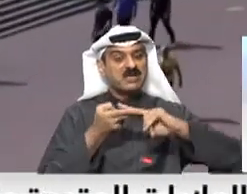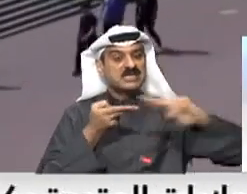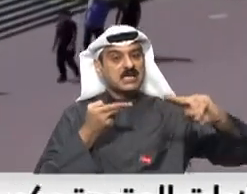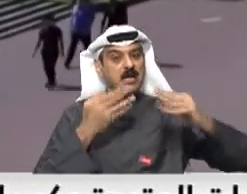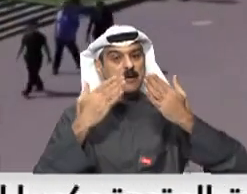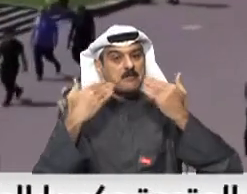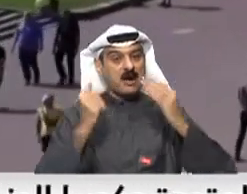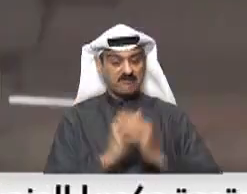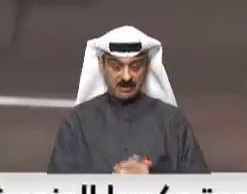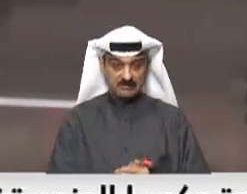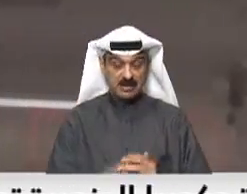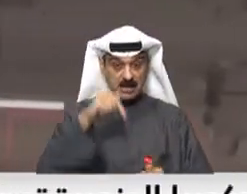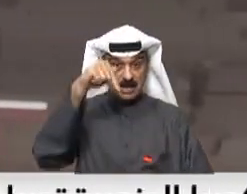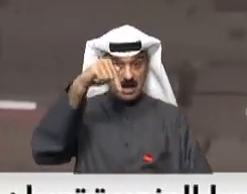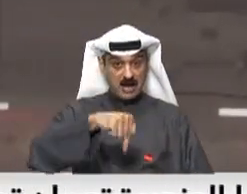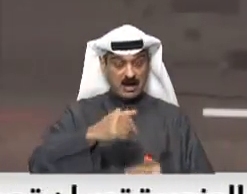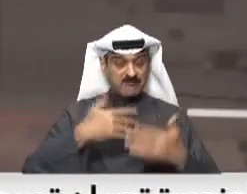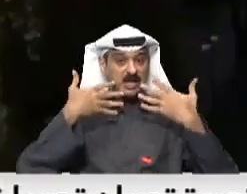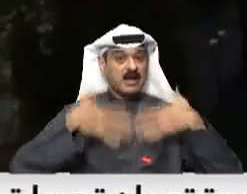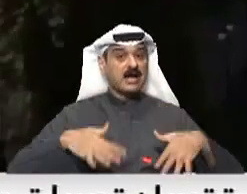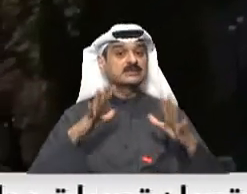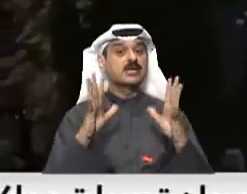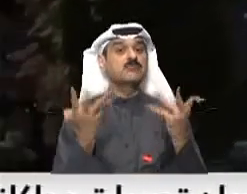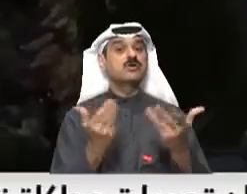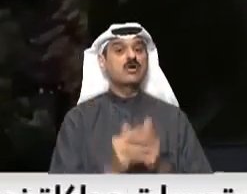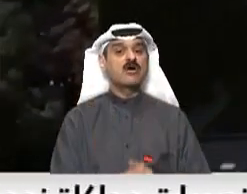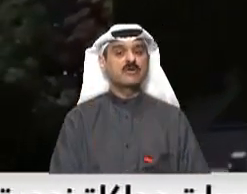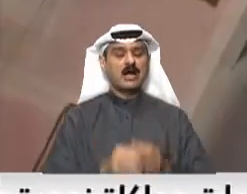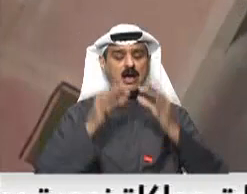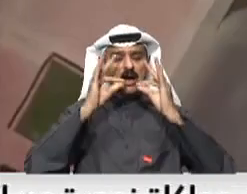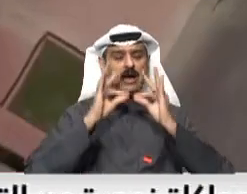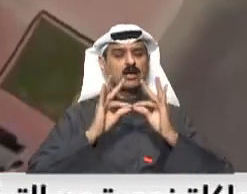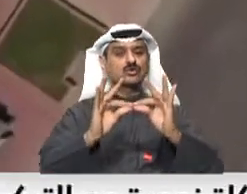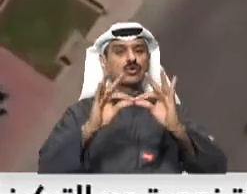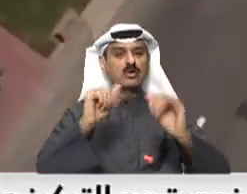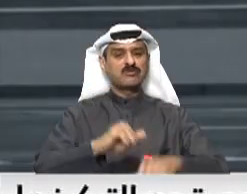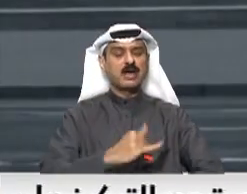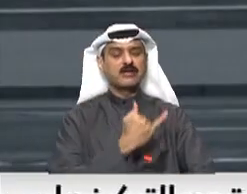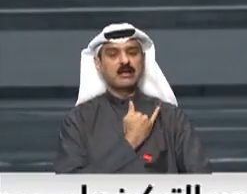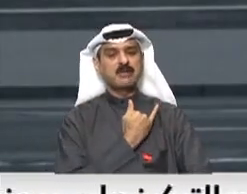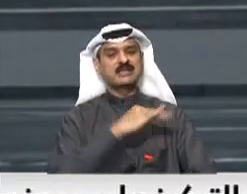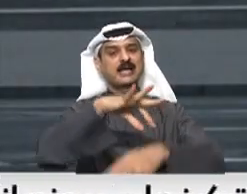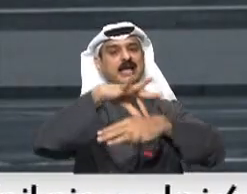عين. الخاسر الثابت والوحيد في الحروب هم دوما المدنيون.